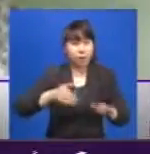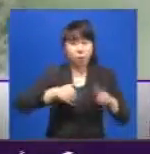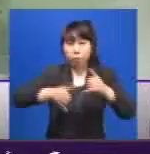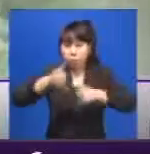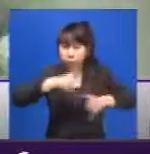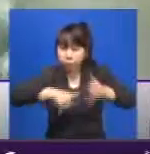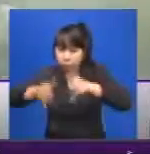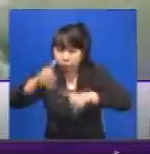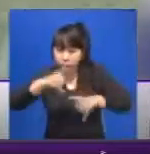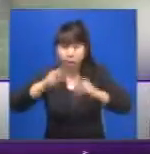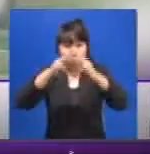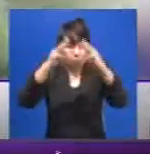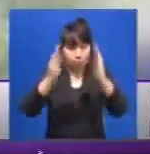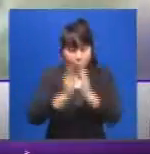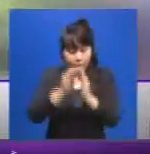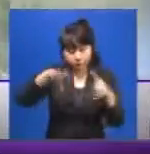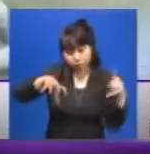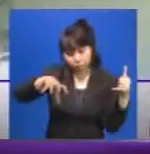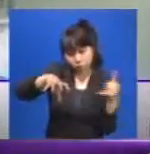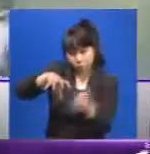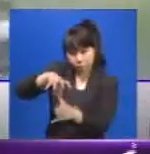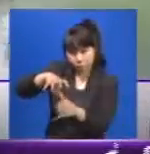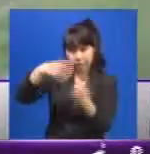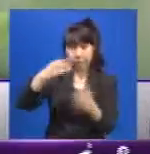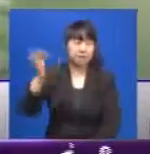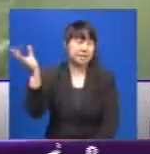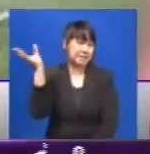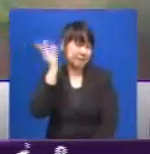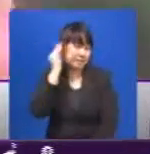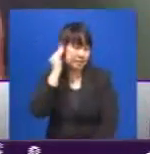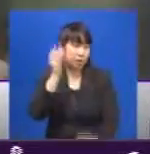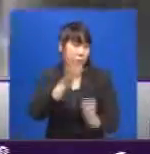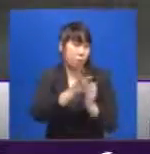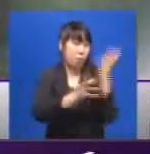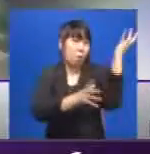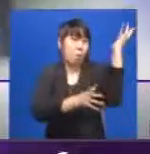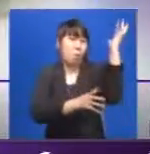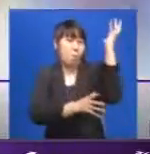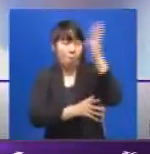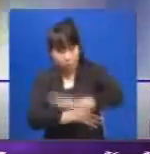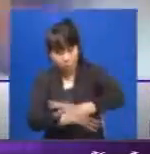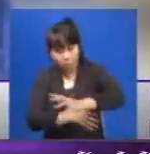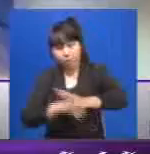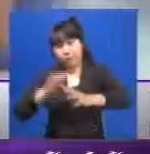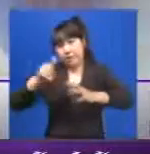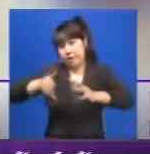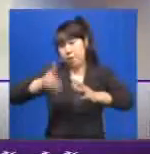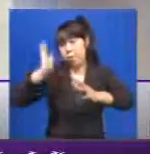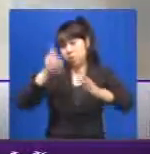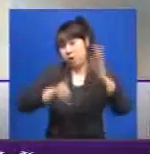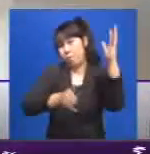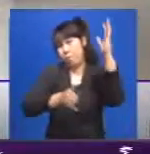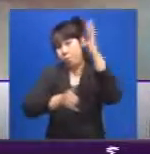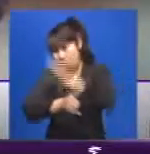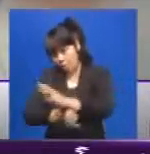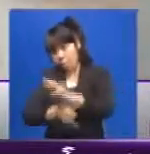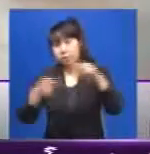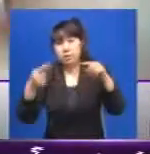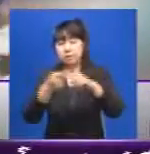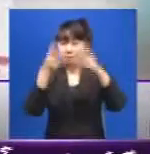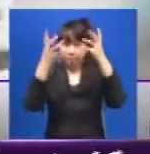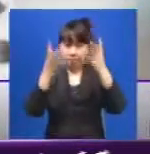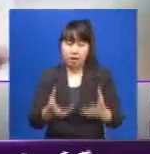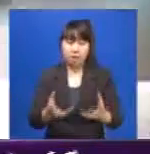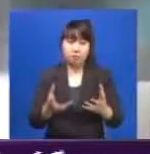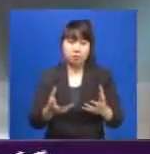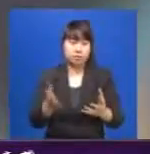เข้าไปหลบฝนภายในวัดระหว่างนั้นก็ได้ยินเสียงต้นไม้ใหญ่โค่นล้มลงมาแล้วก็ทับร่างของเด็กชายกฤษดาได้รับบาดเจ็บสาหัส